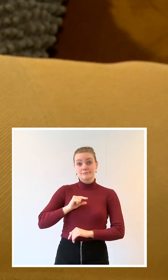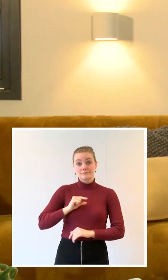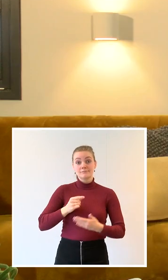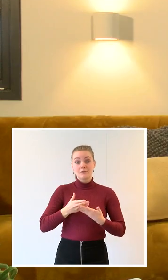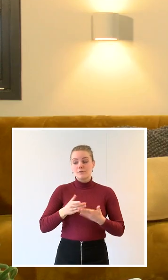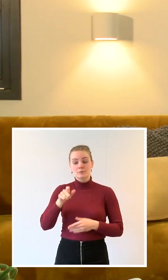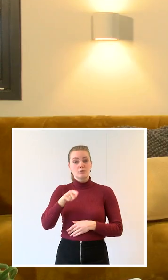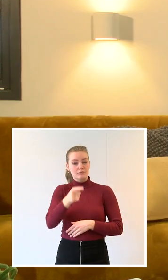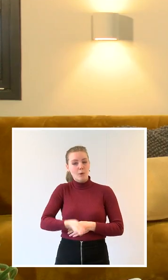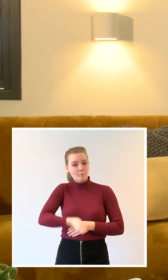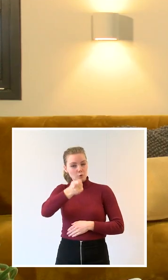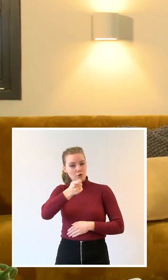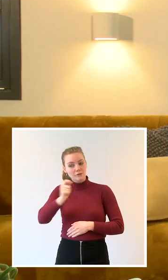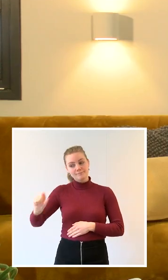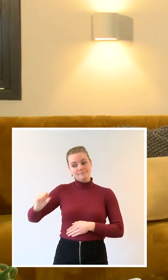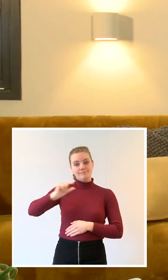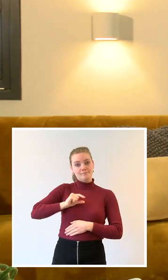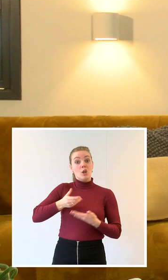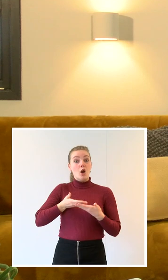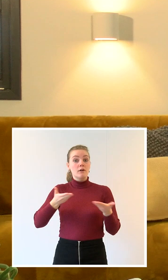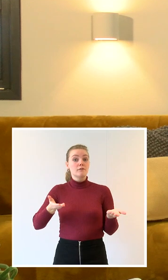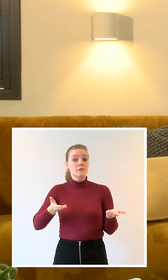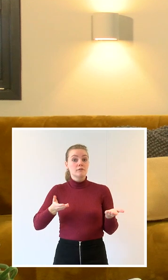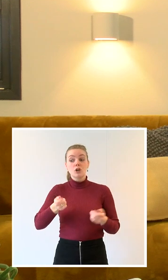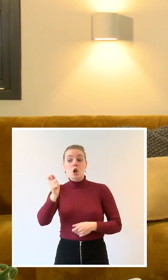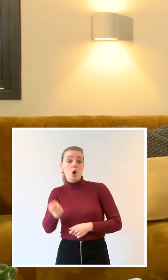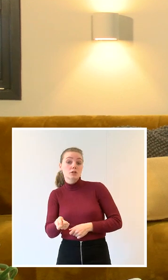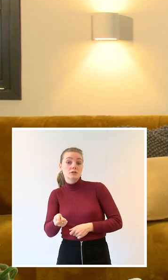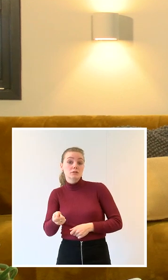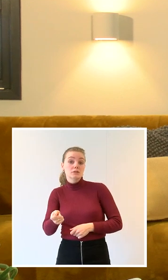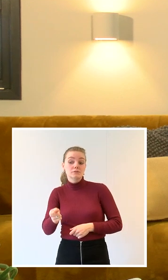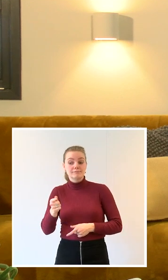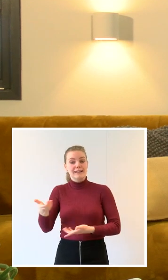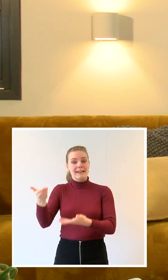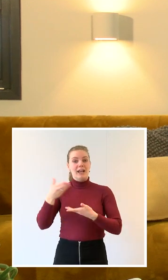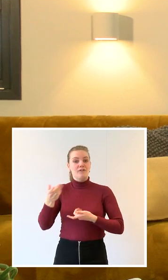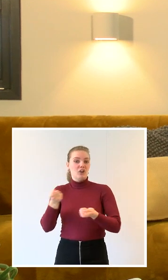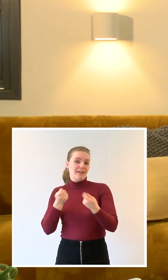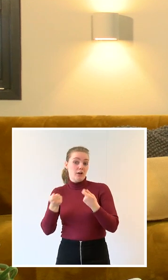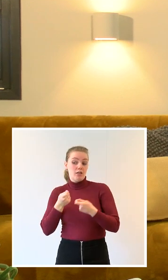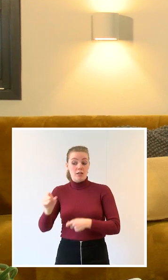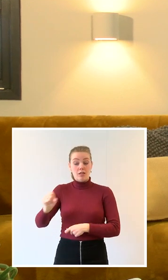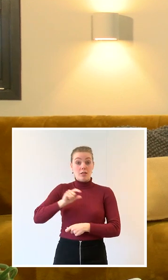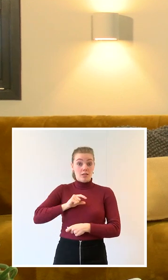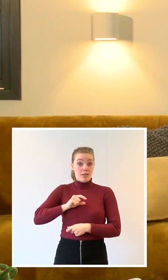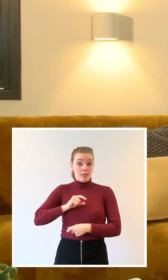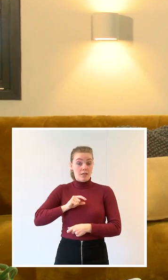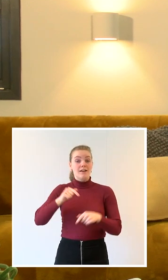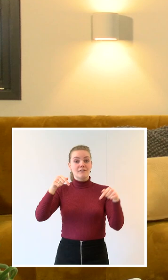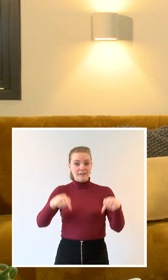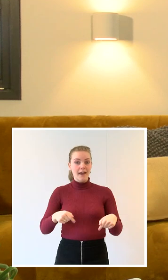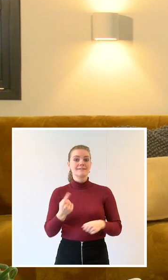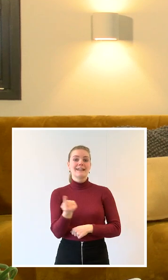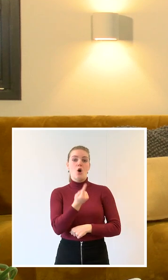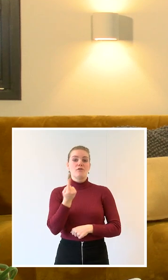of dat je ze misschien ergens gekocht hebt, dat je ze zeg maar gekregen hebt van de winkel. Daarover gaat het vandaag. Dat je